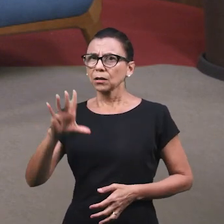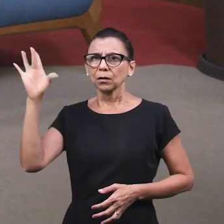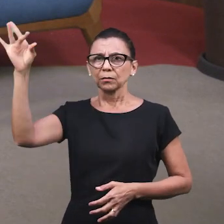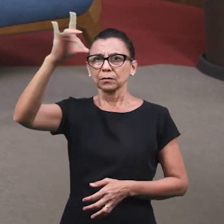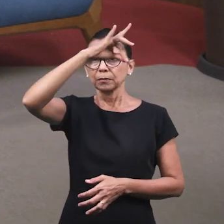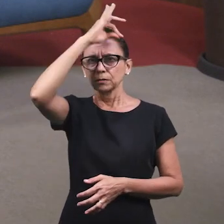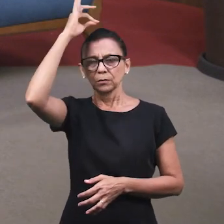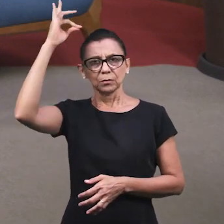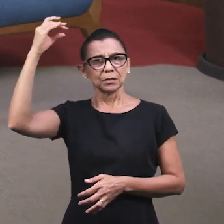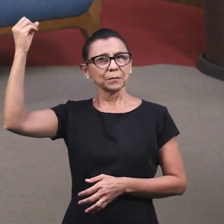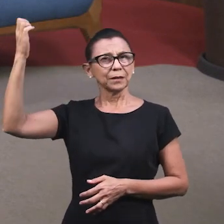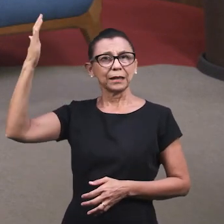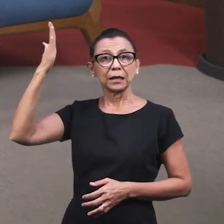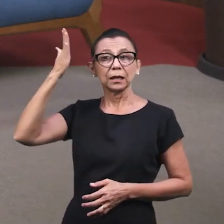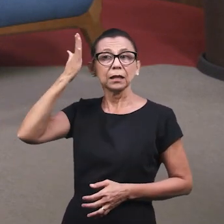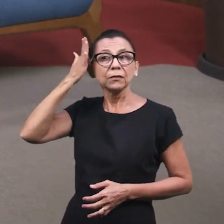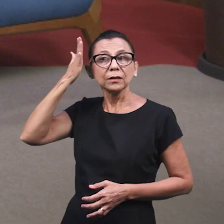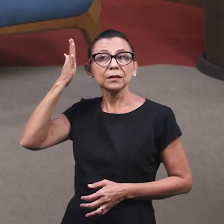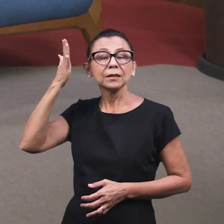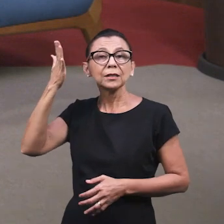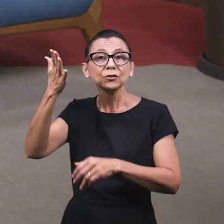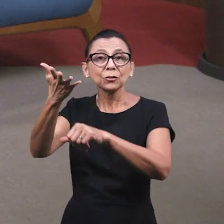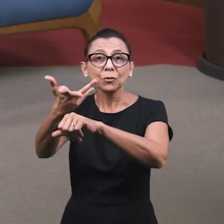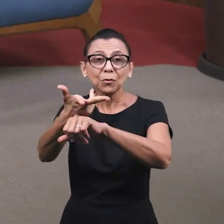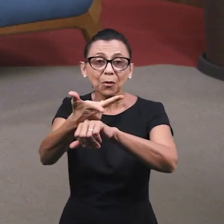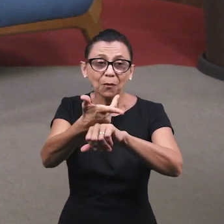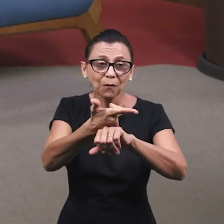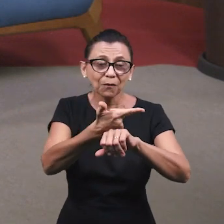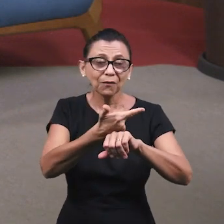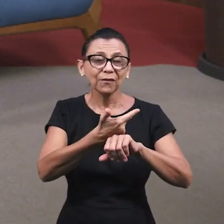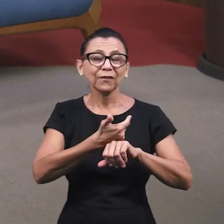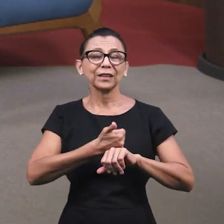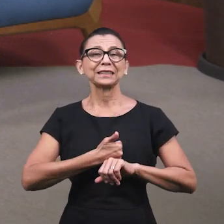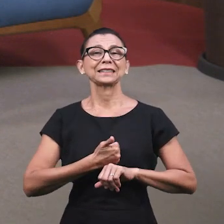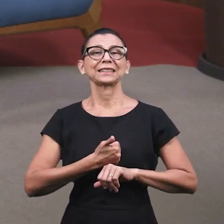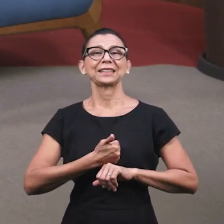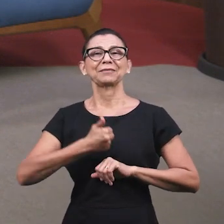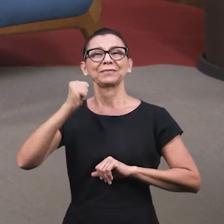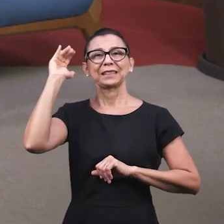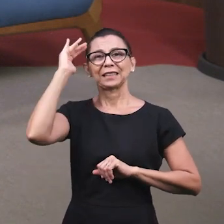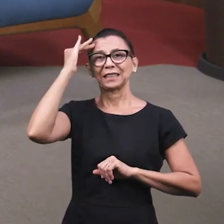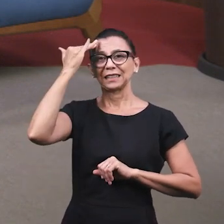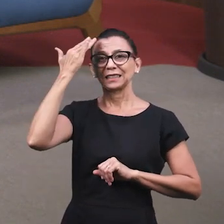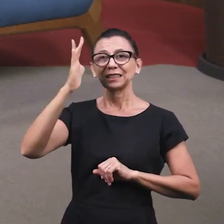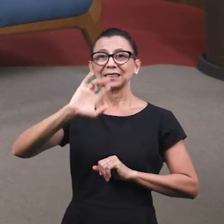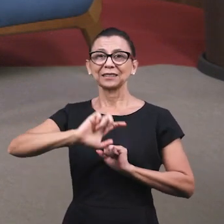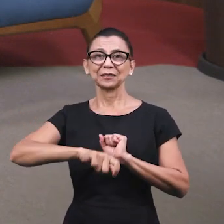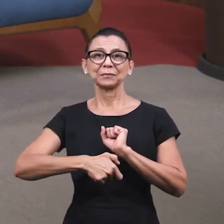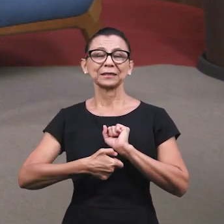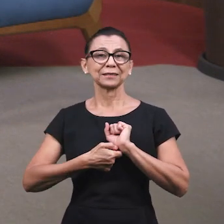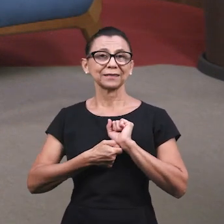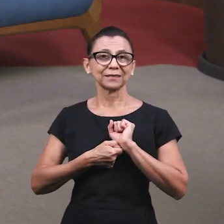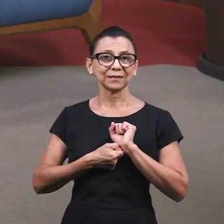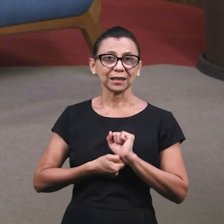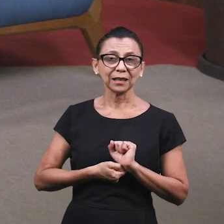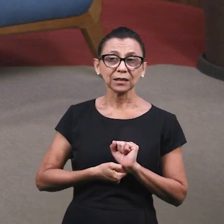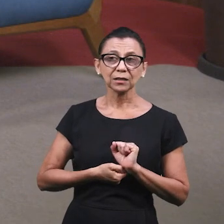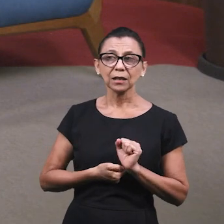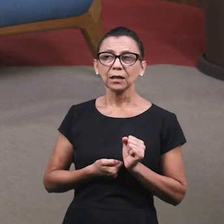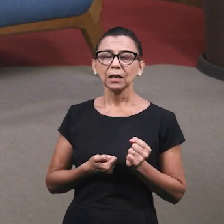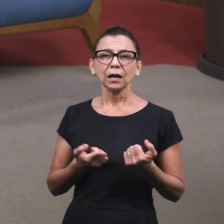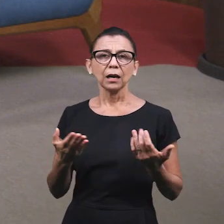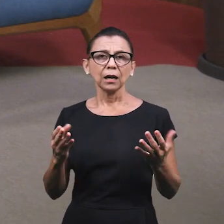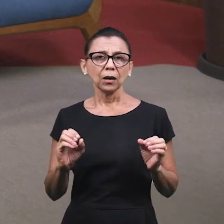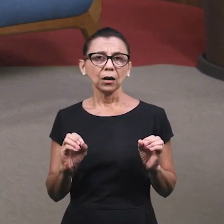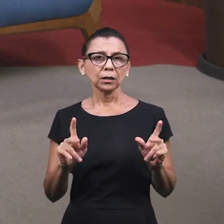seulement le Saint-Esprit pour nous révéler, pour enseigner, pour nous amener à voir tout ce qui